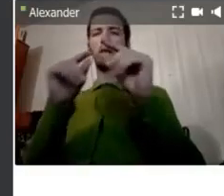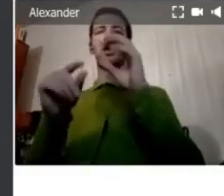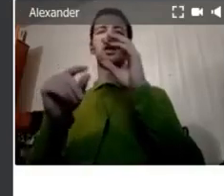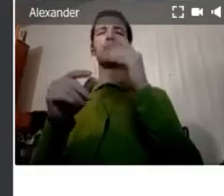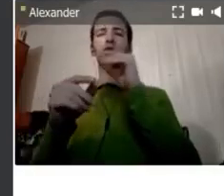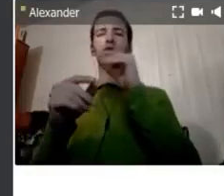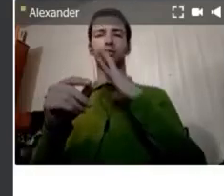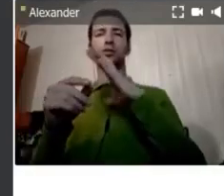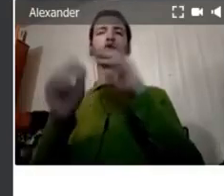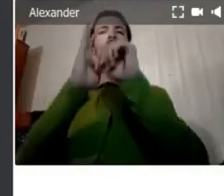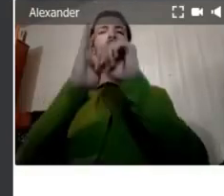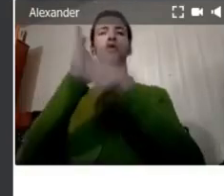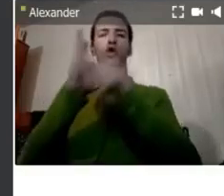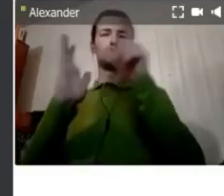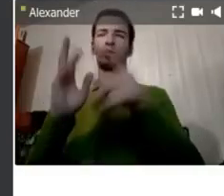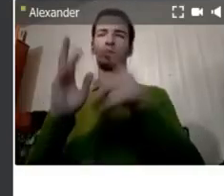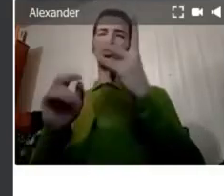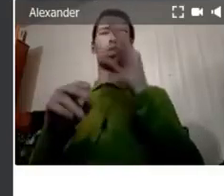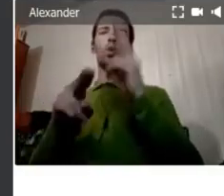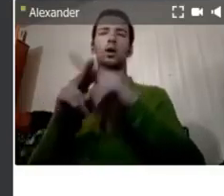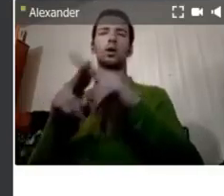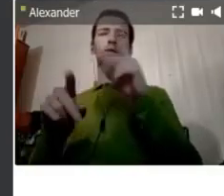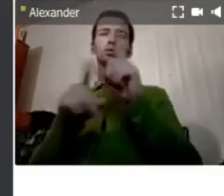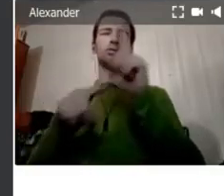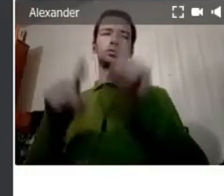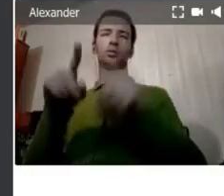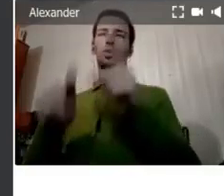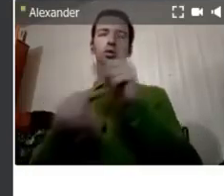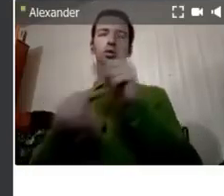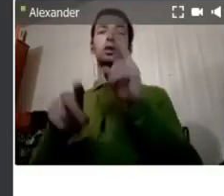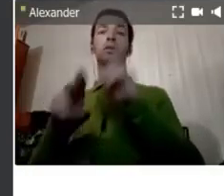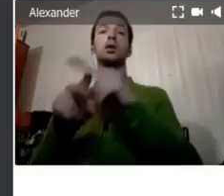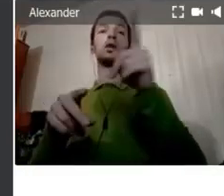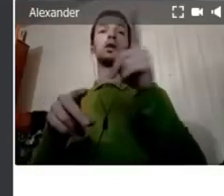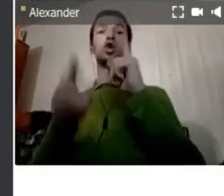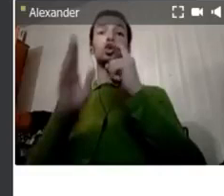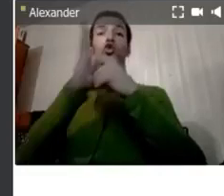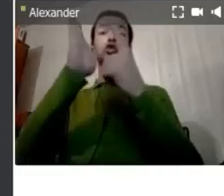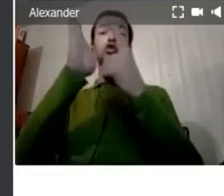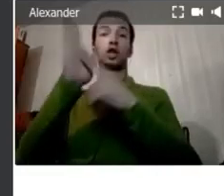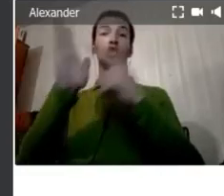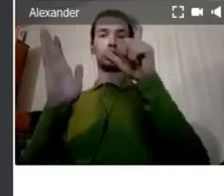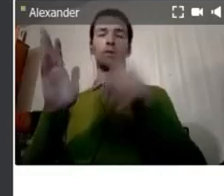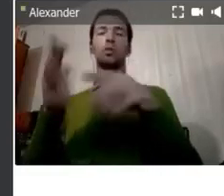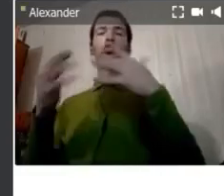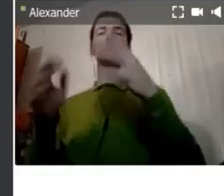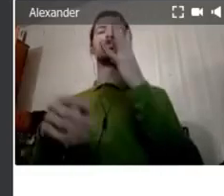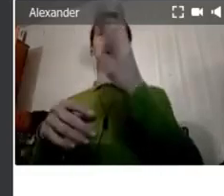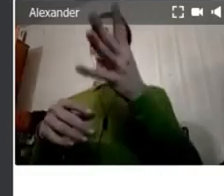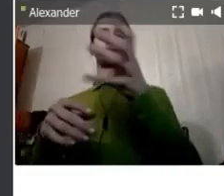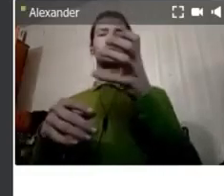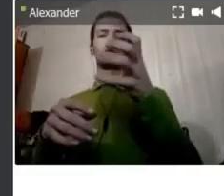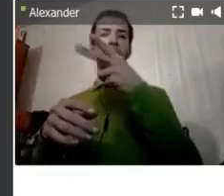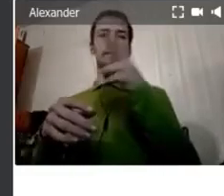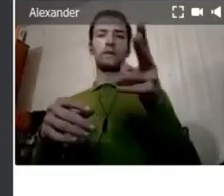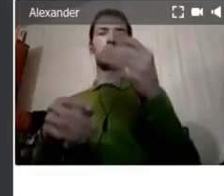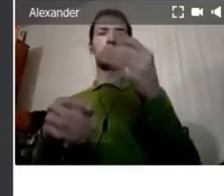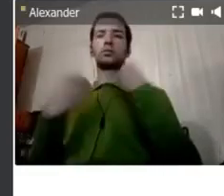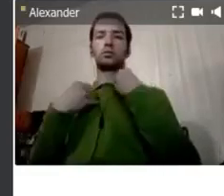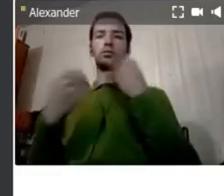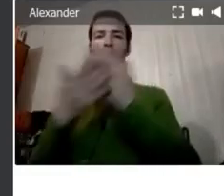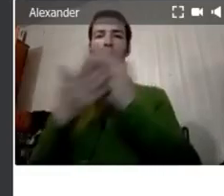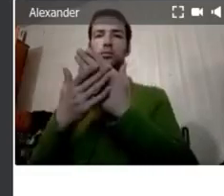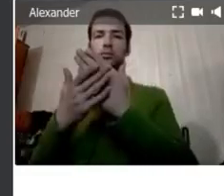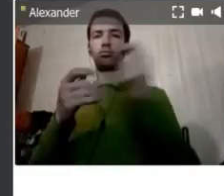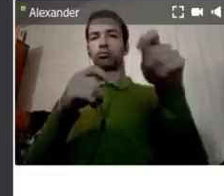Да, некоторые это делают за месяц. Но даже если вы это сделаете за полгода, у нас рамок никаких нет. Поставьте,